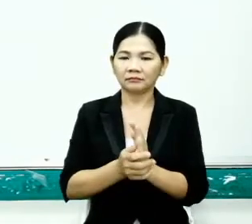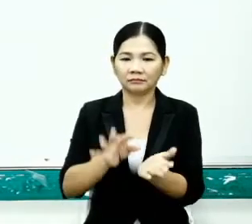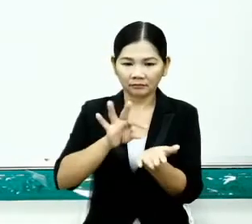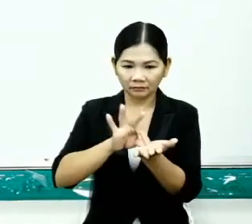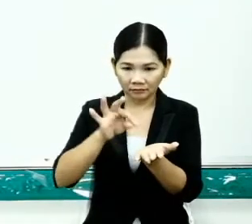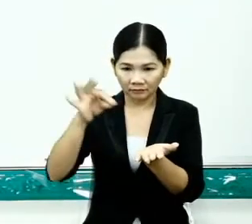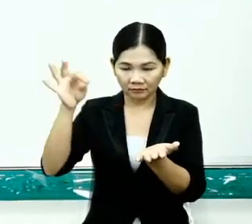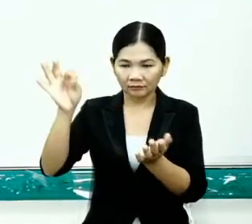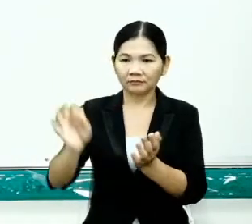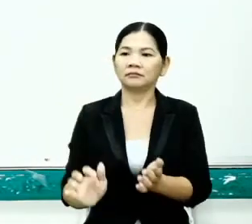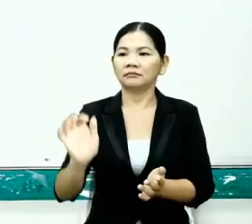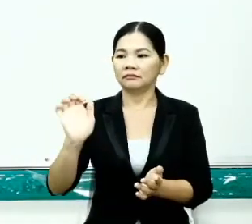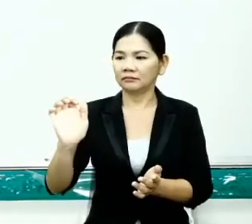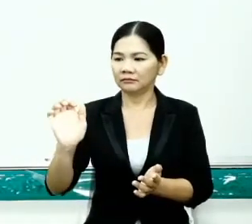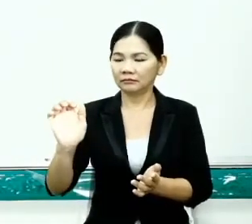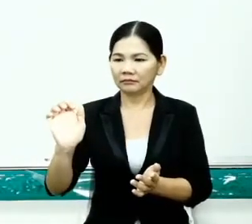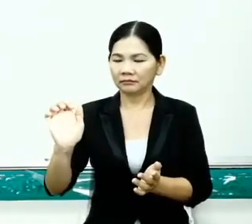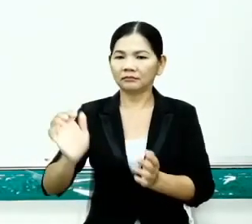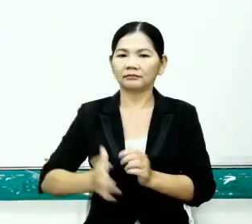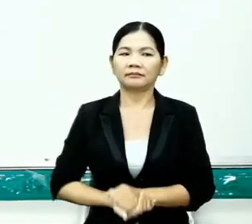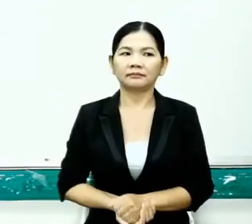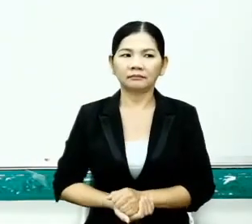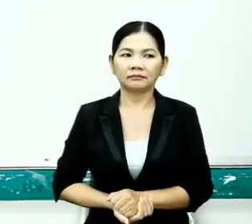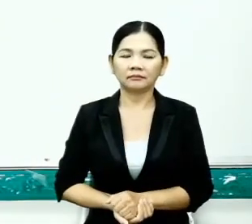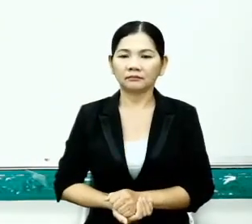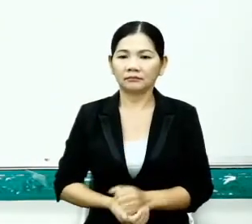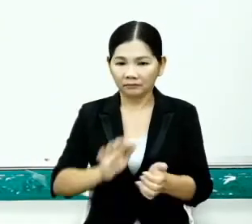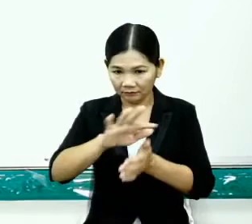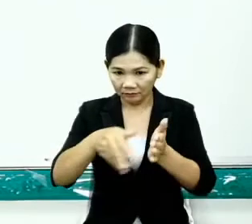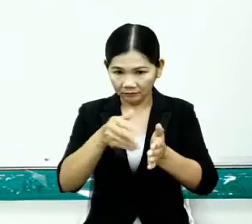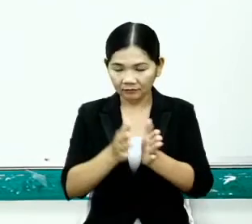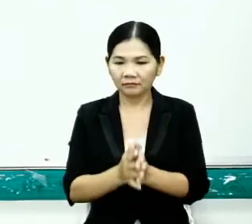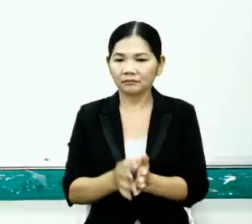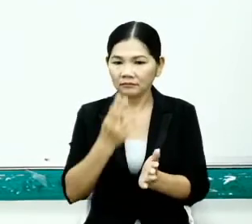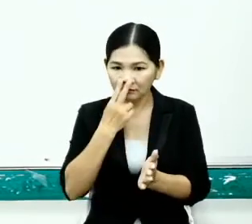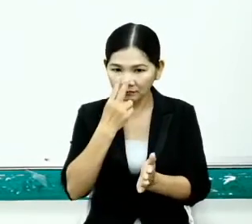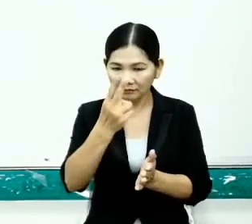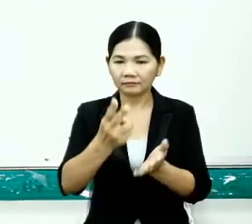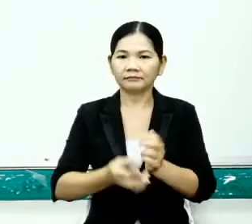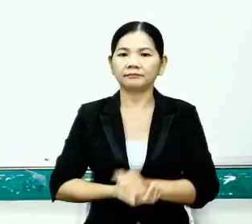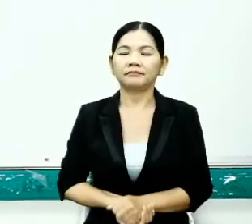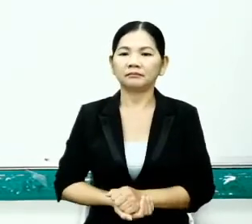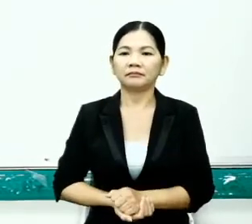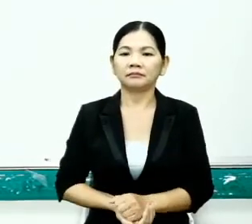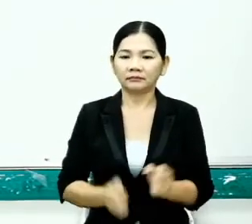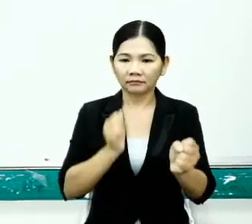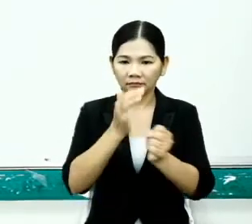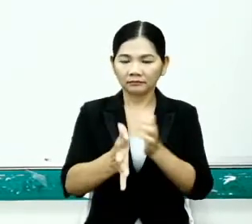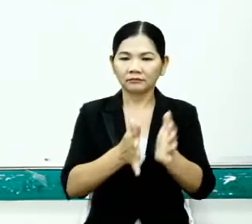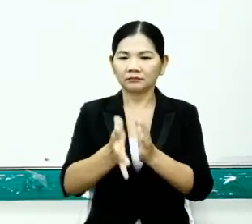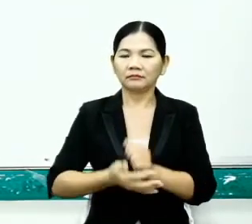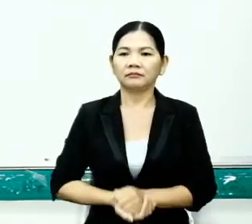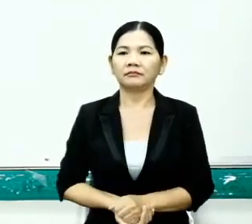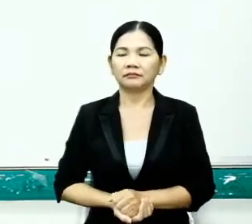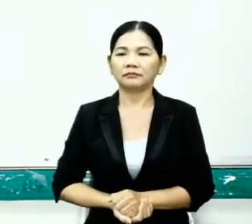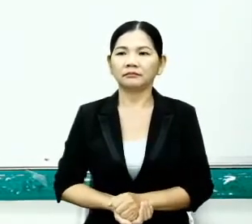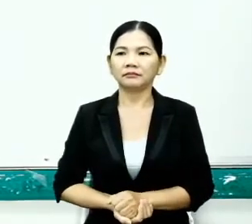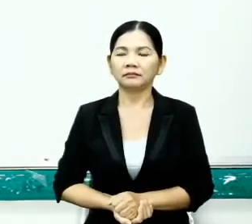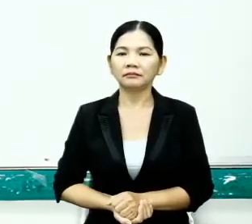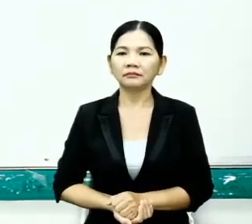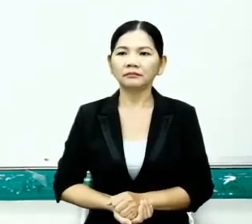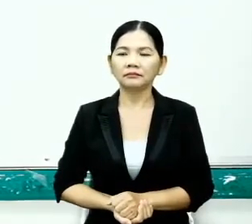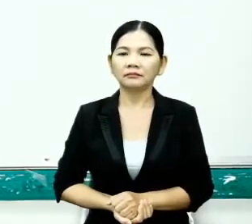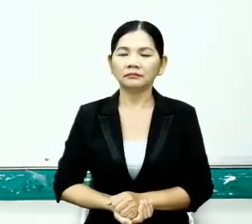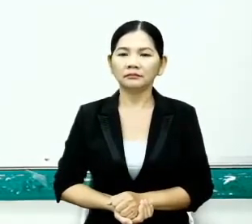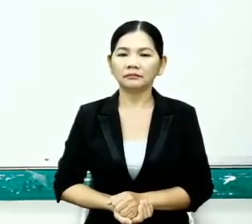យចាបមានសូរដើមចអរគុណកូនកូនឥឡូវកូនកូនថាដល់ខ្លួនឯងចាប់ផ្ដើម